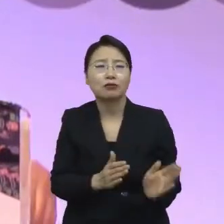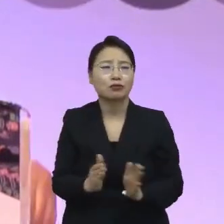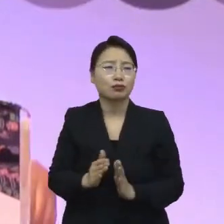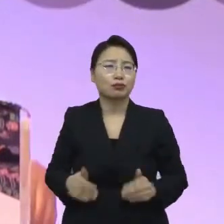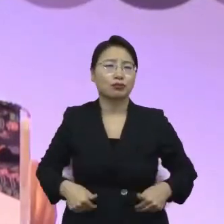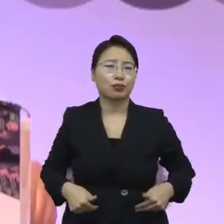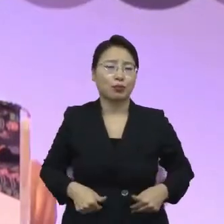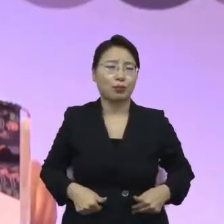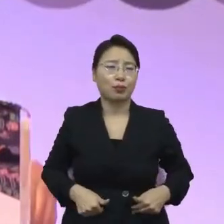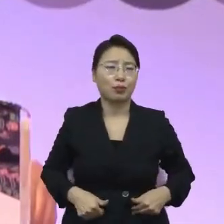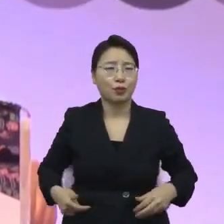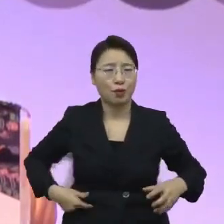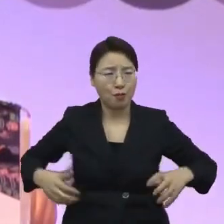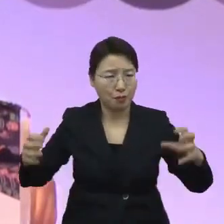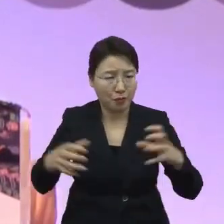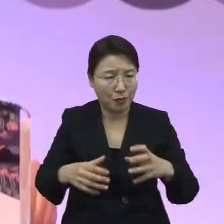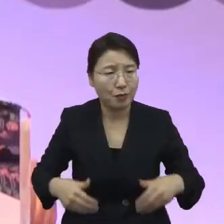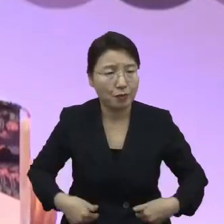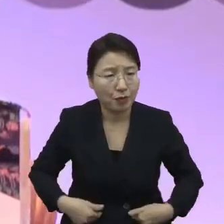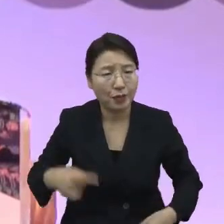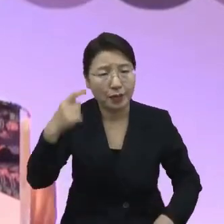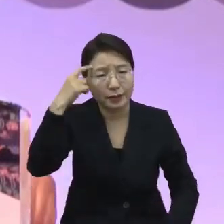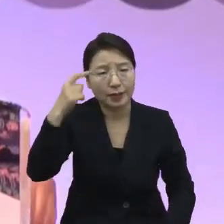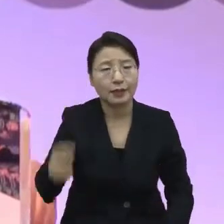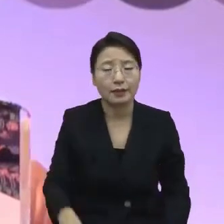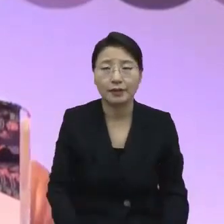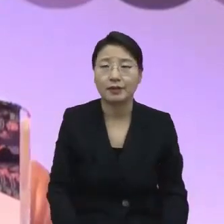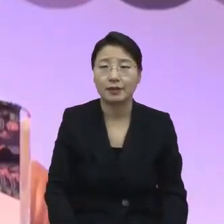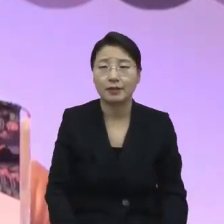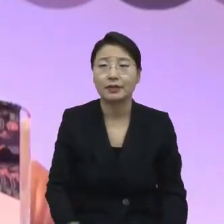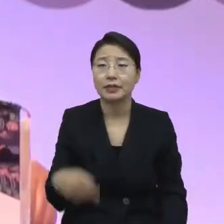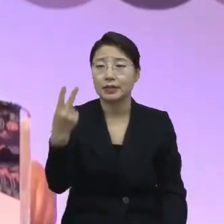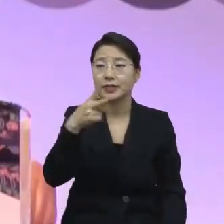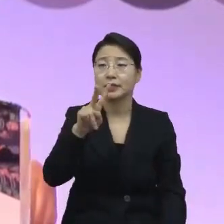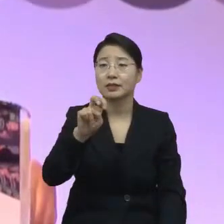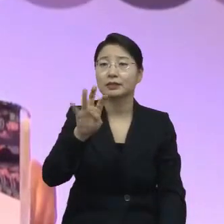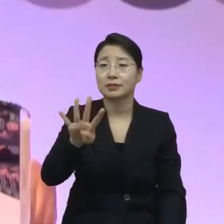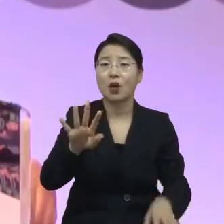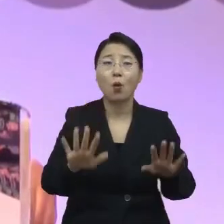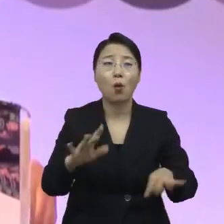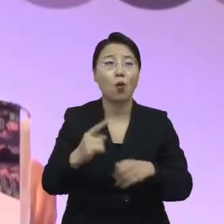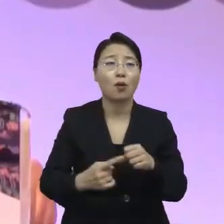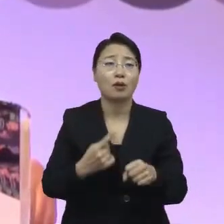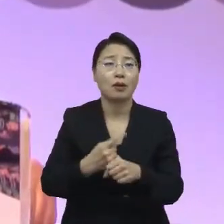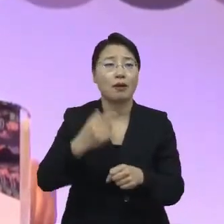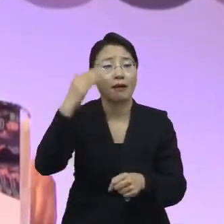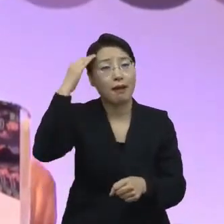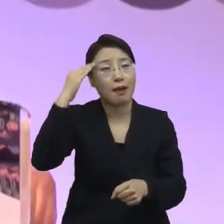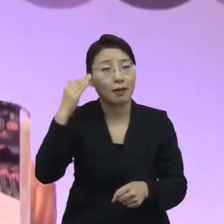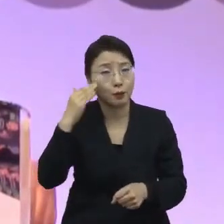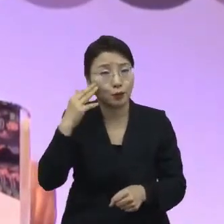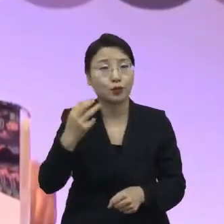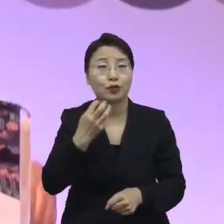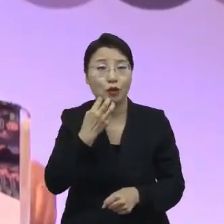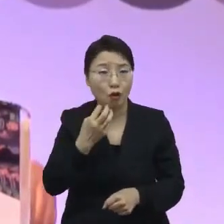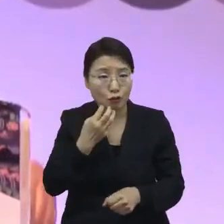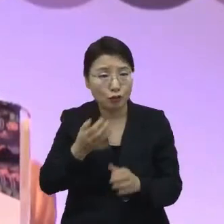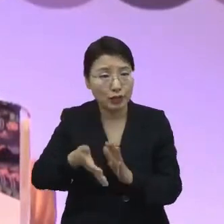마련하고 협력을 해야 될 겁니다. 그게 아마 2024년에 대한민국과